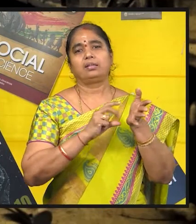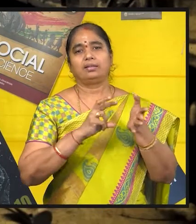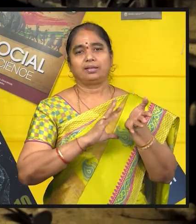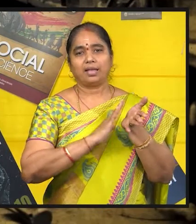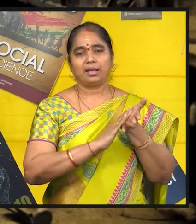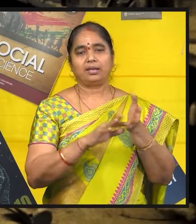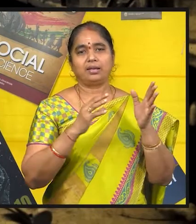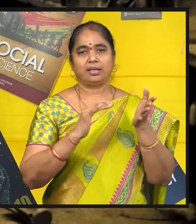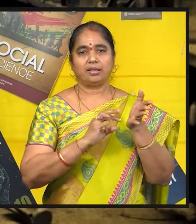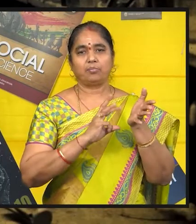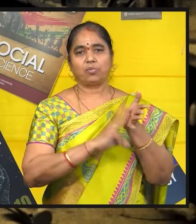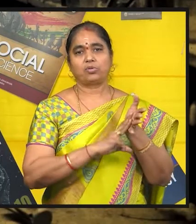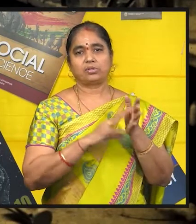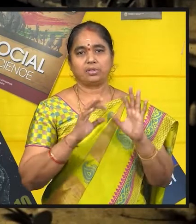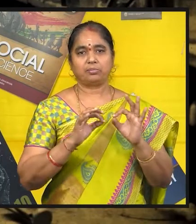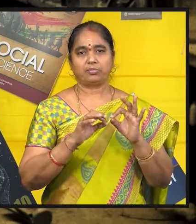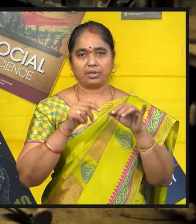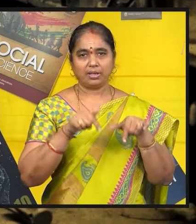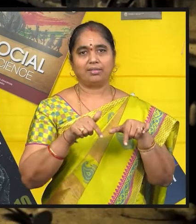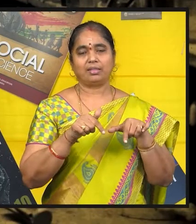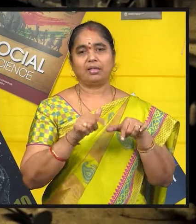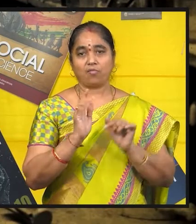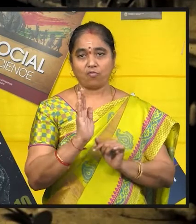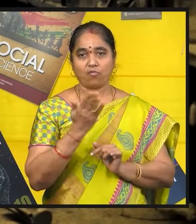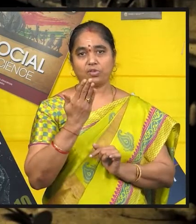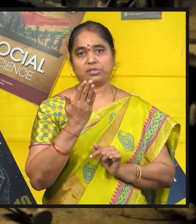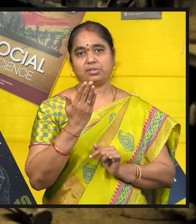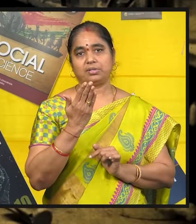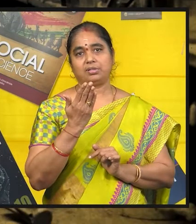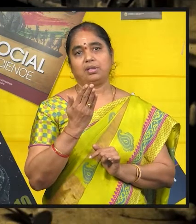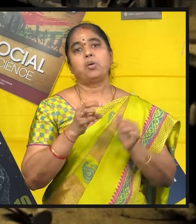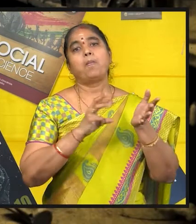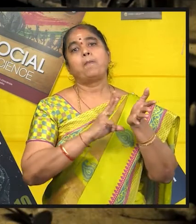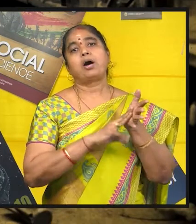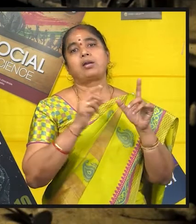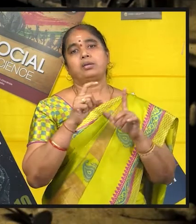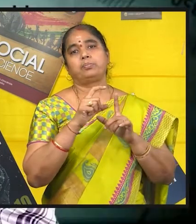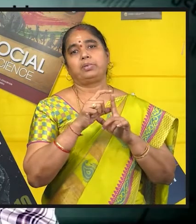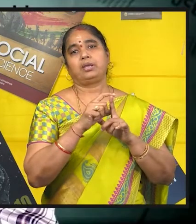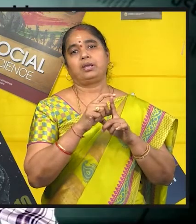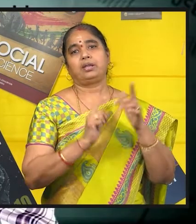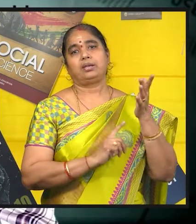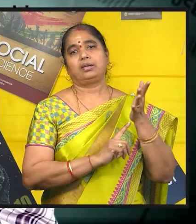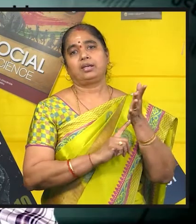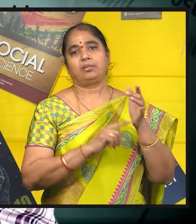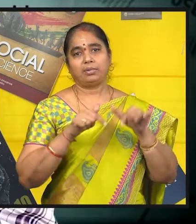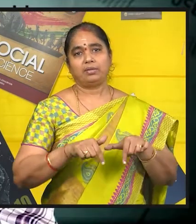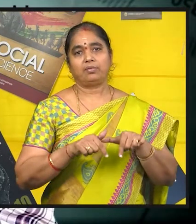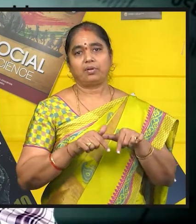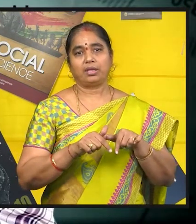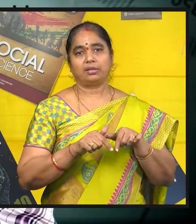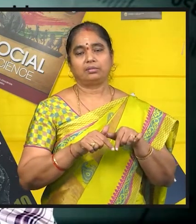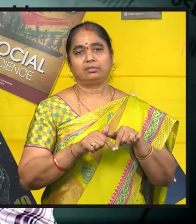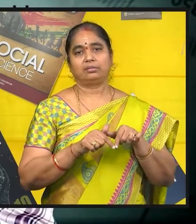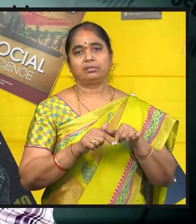இந்த நவீன ஆவர்த்தன அட்டவணையை முதல் முதலாக வெளியிட்டார். இவருடைய